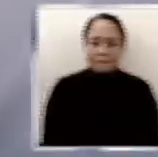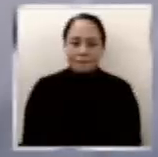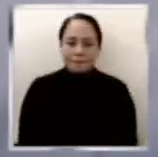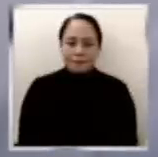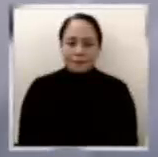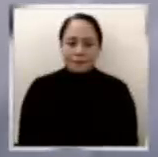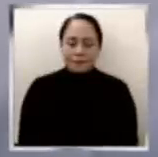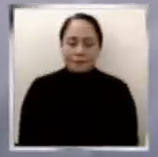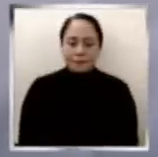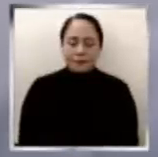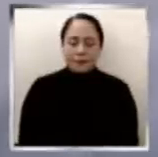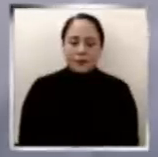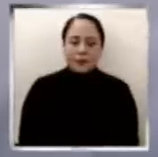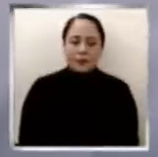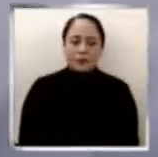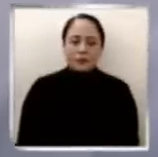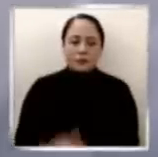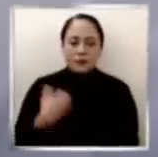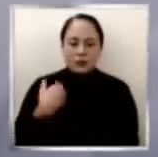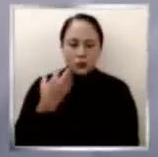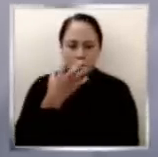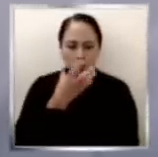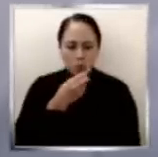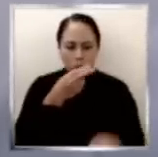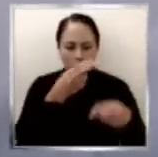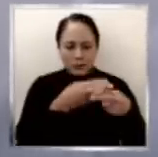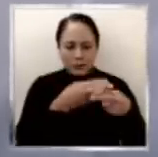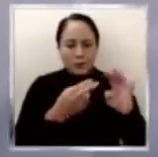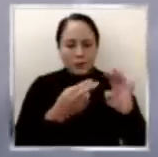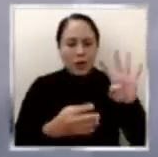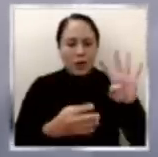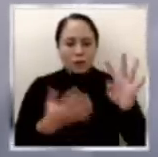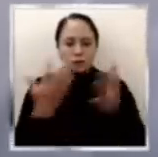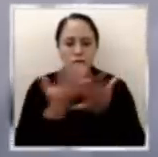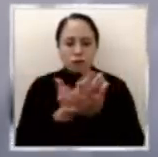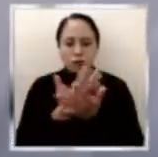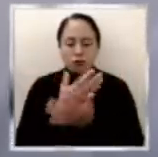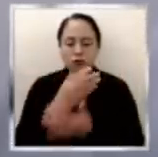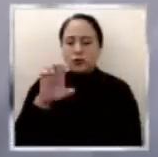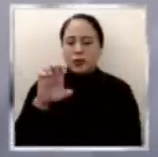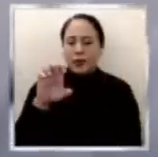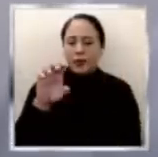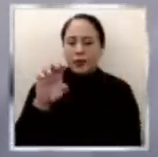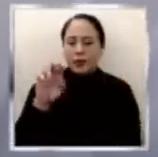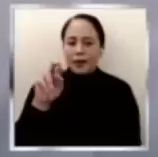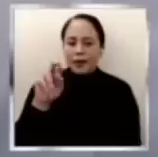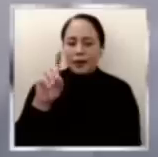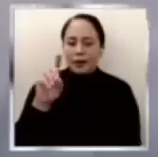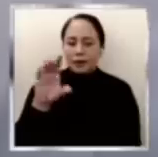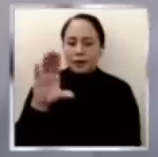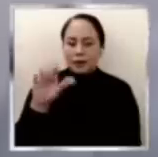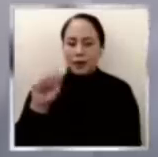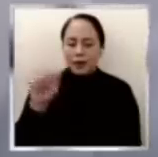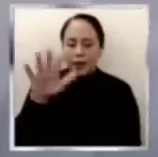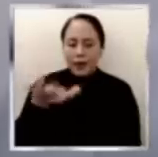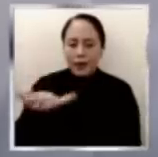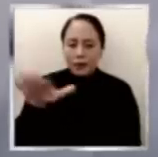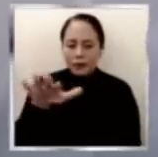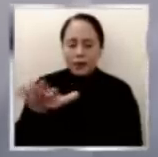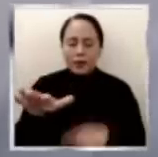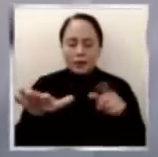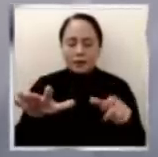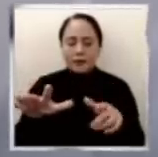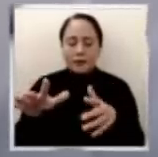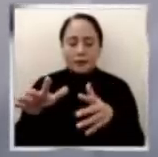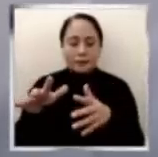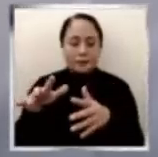man pinapangalanan ang apat na bagong EDCA sites ng Amerika sa Pilipinas, harapang inalmahan na raw yan ng China